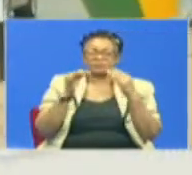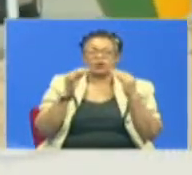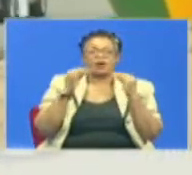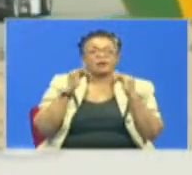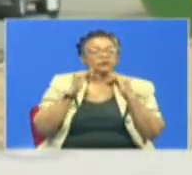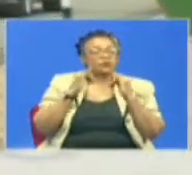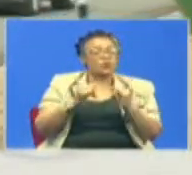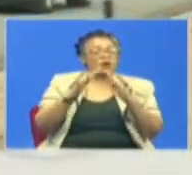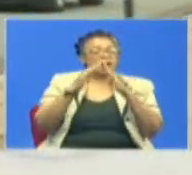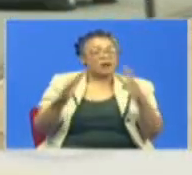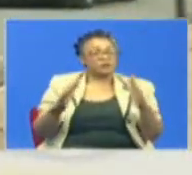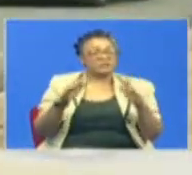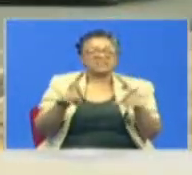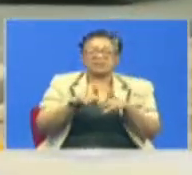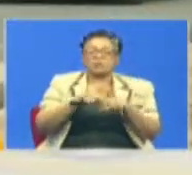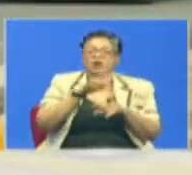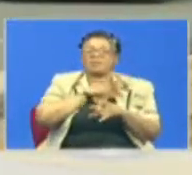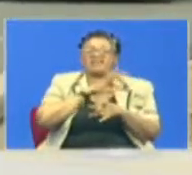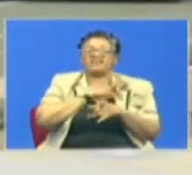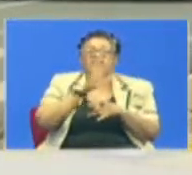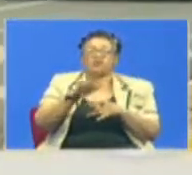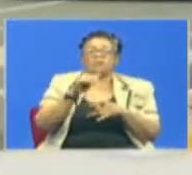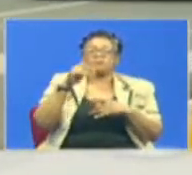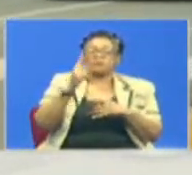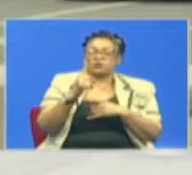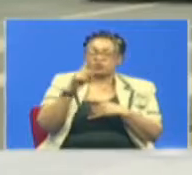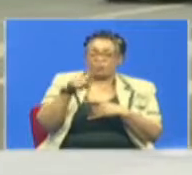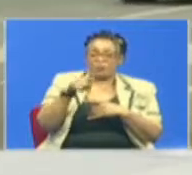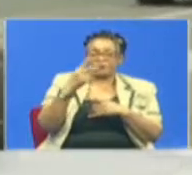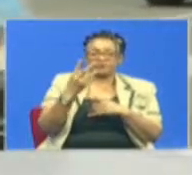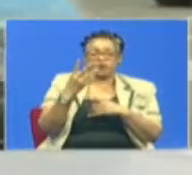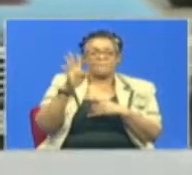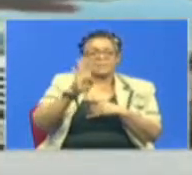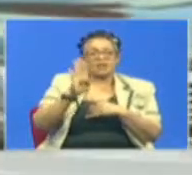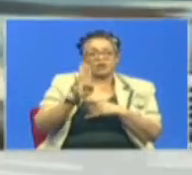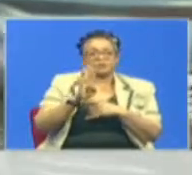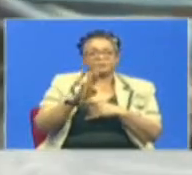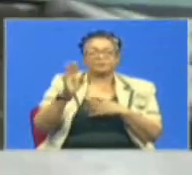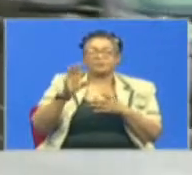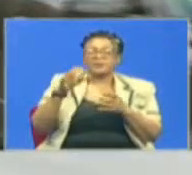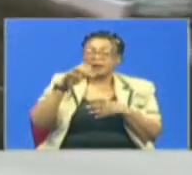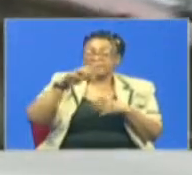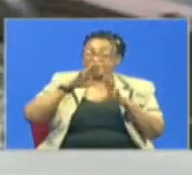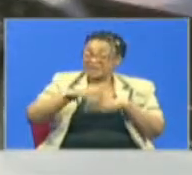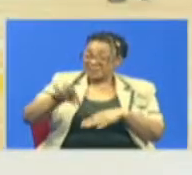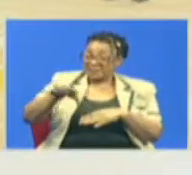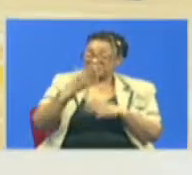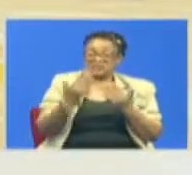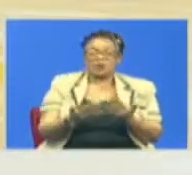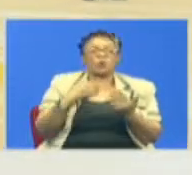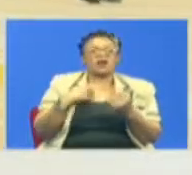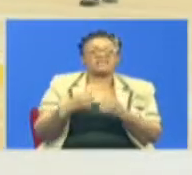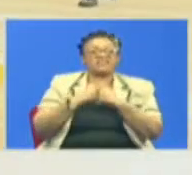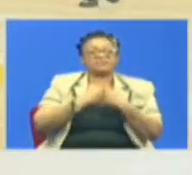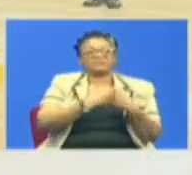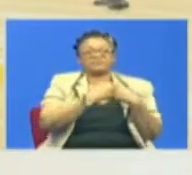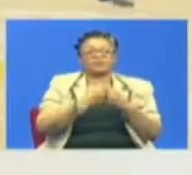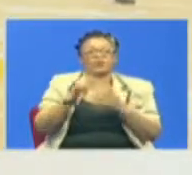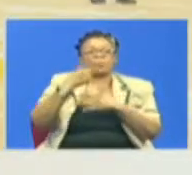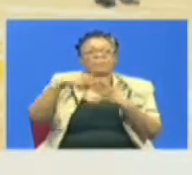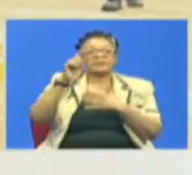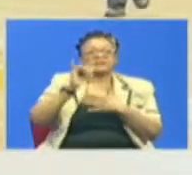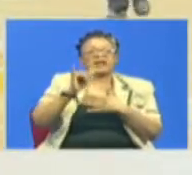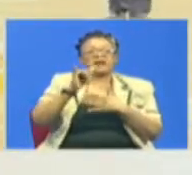kunufaika pakubwa kupitia nyongeza ya shilingi bilioni 2.4. Bunge sasa litapata changamoto ya kuzingatia na kupitisha bajeti ya